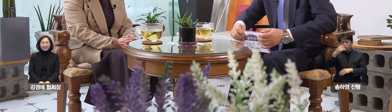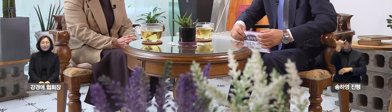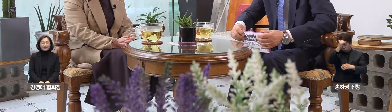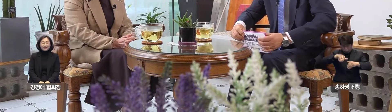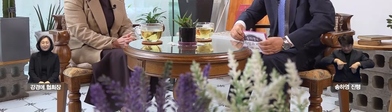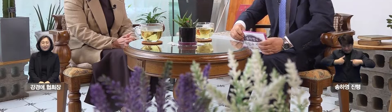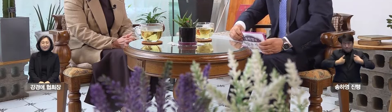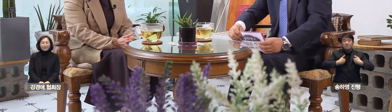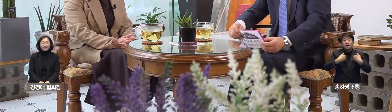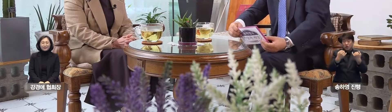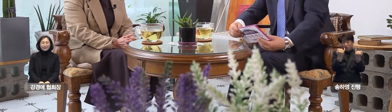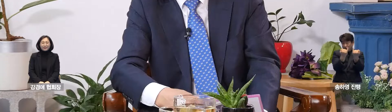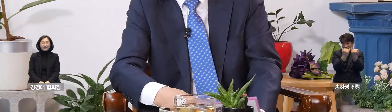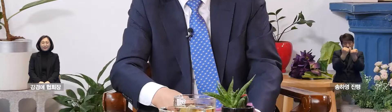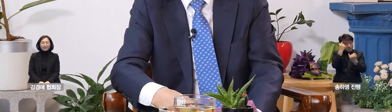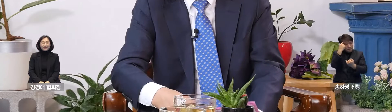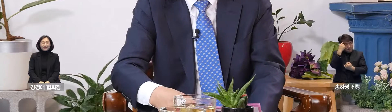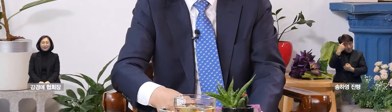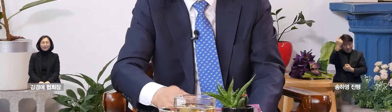여성 벤처협회의